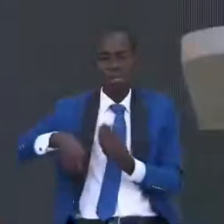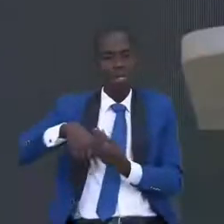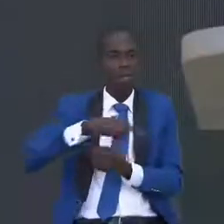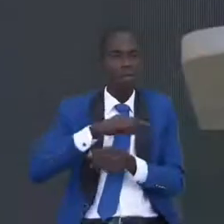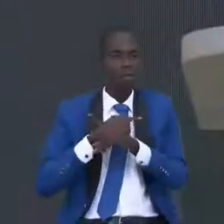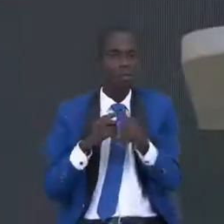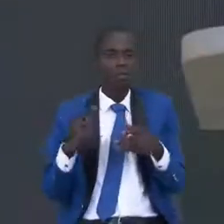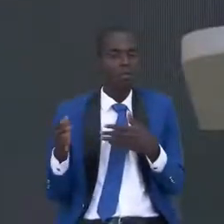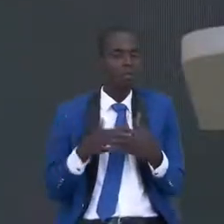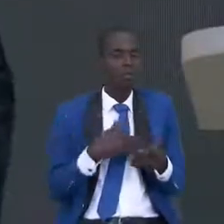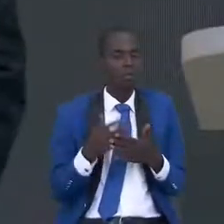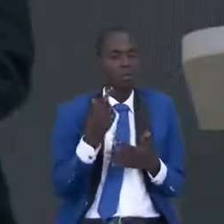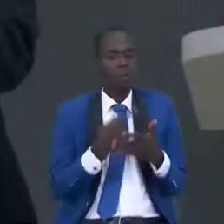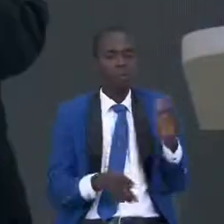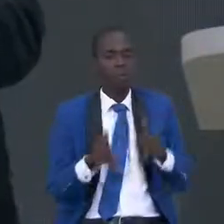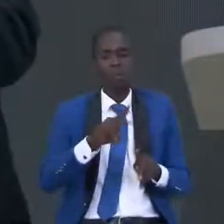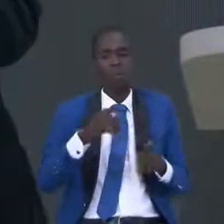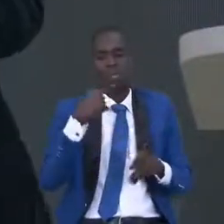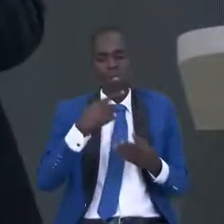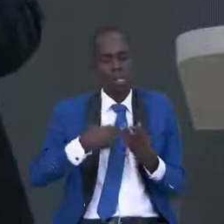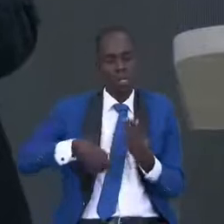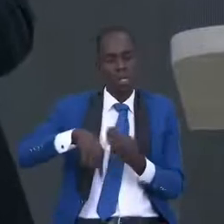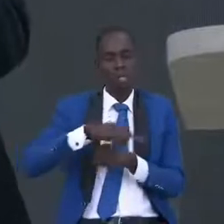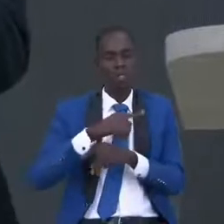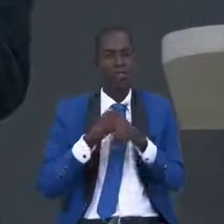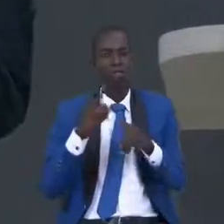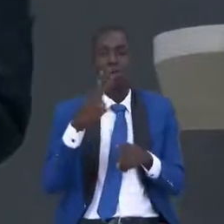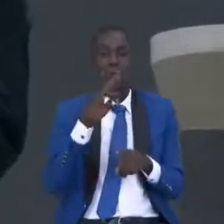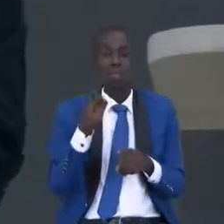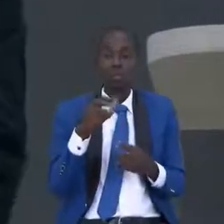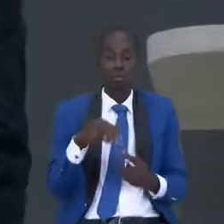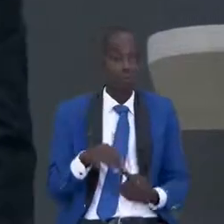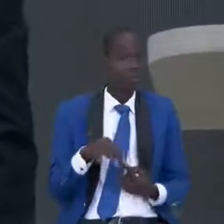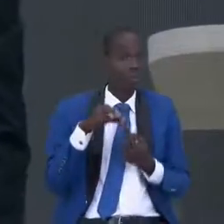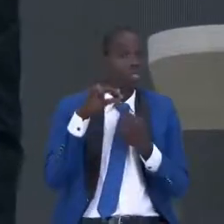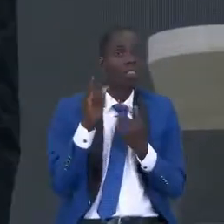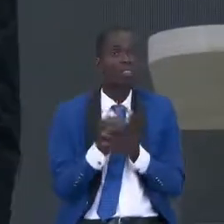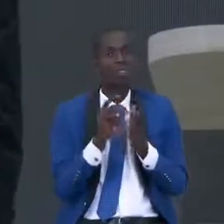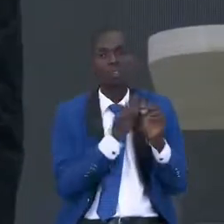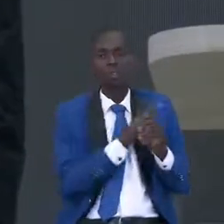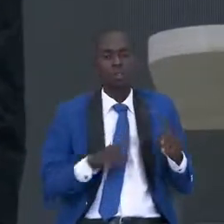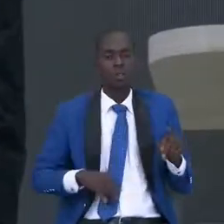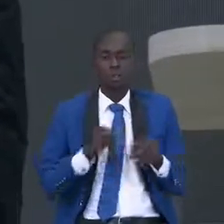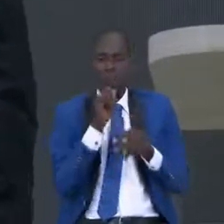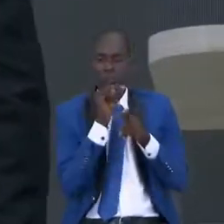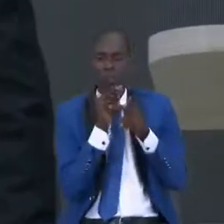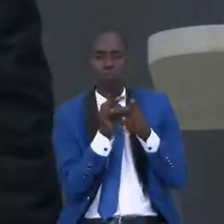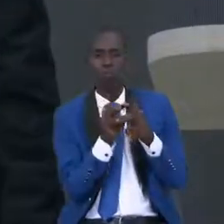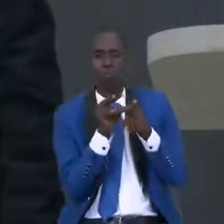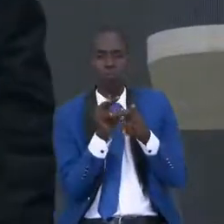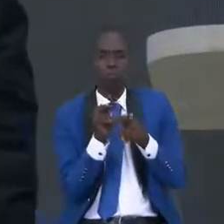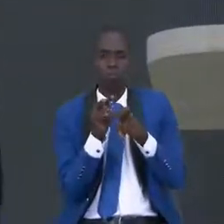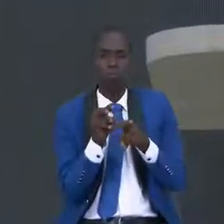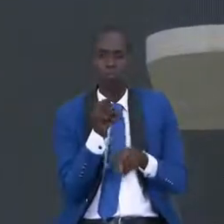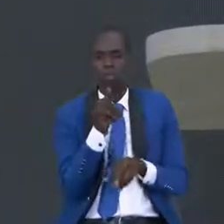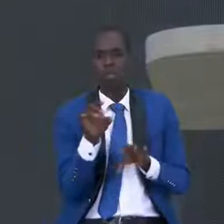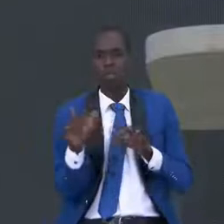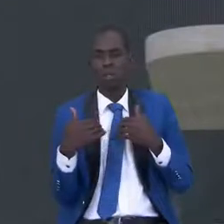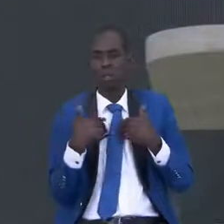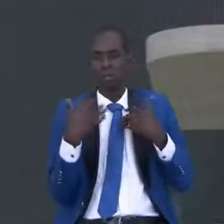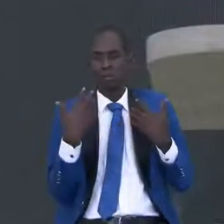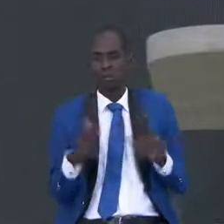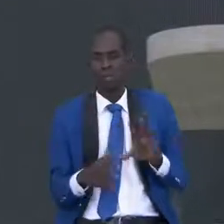soit ce que les gens disent autour de toi, tu es si unique que le Seigneur regarde cela Il a fait